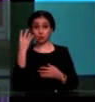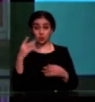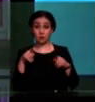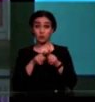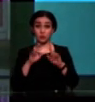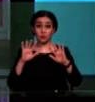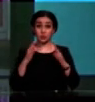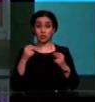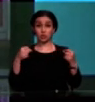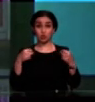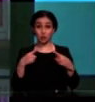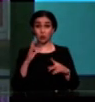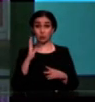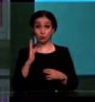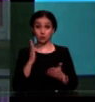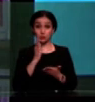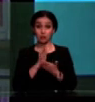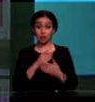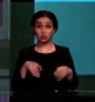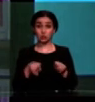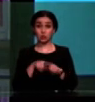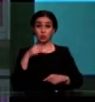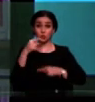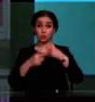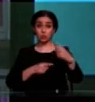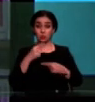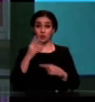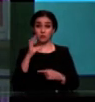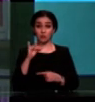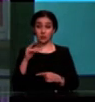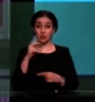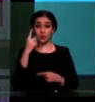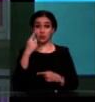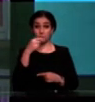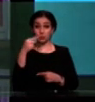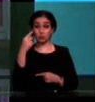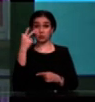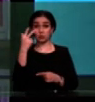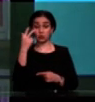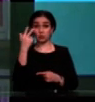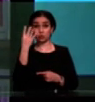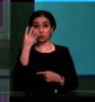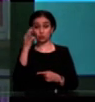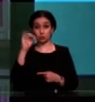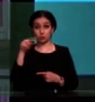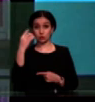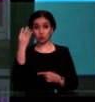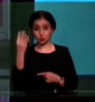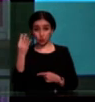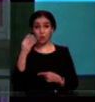то вероятность ничьей будет находиться по следующему виду. 1 минус 0,4